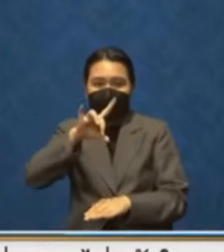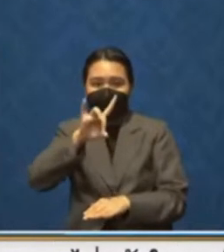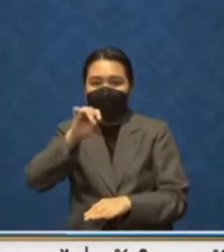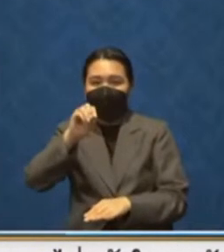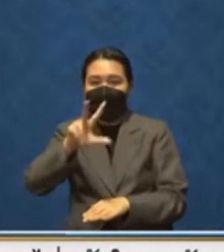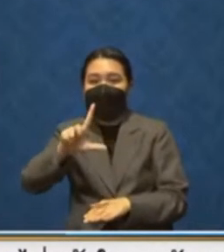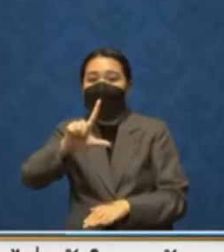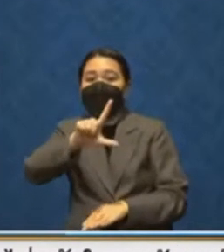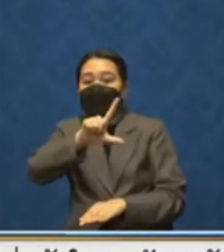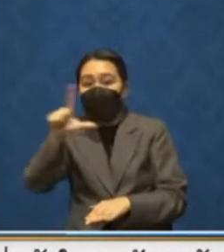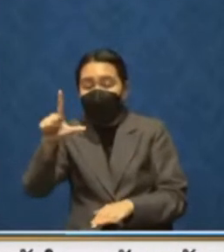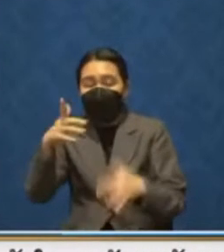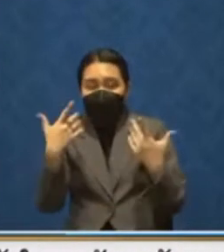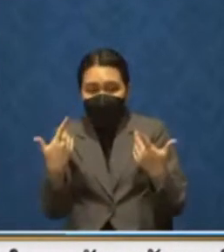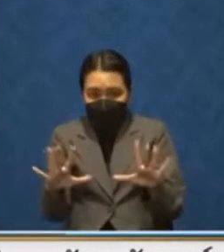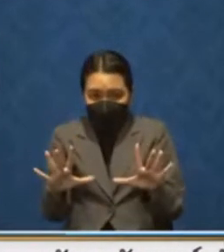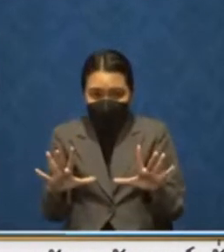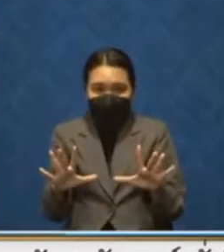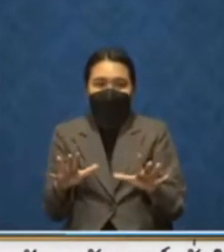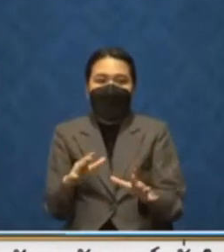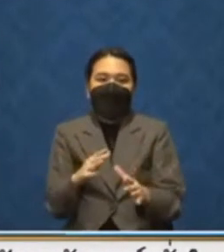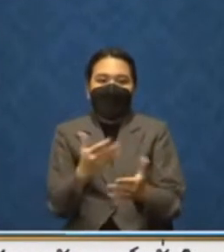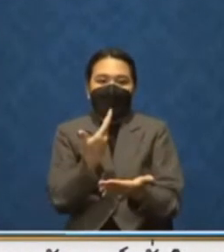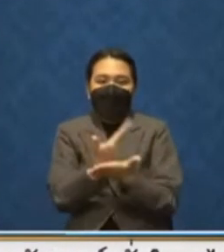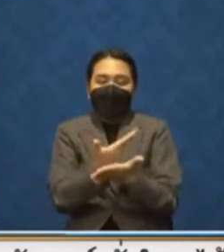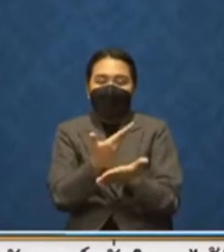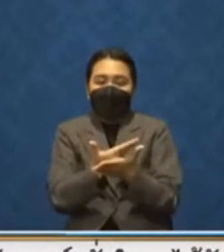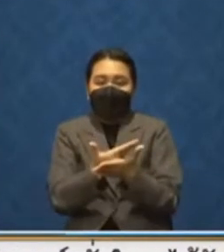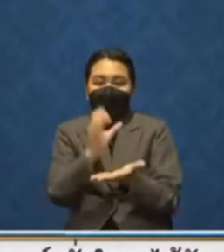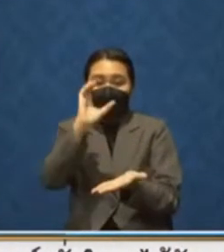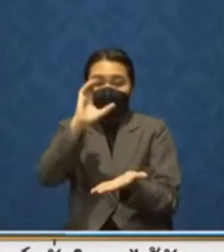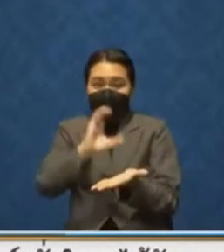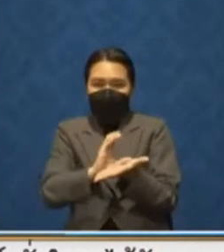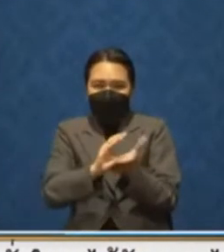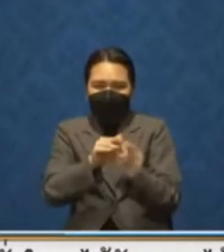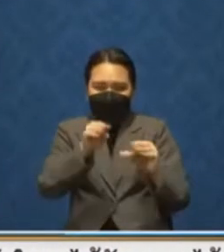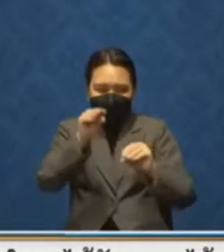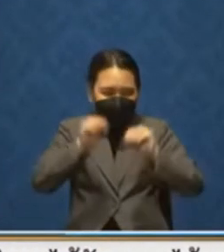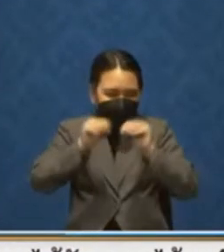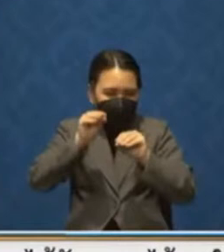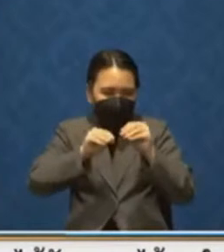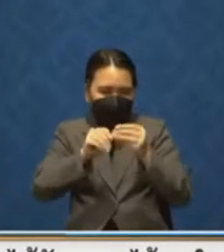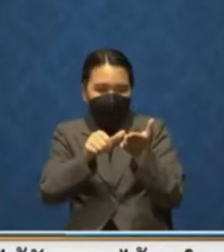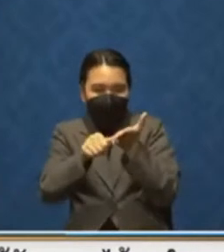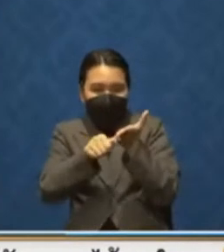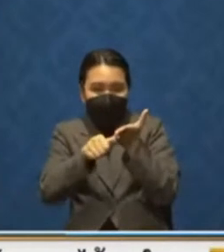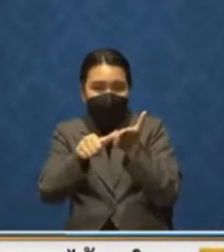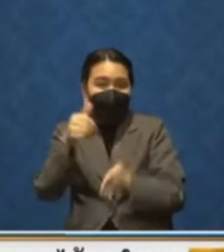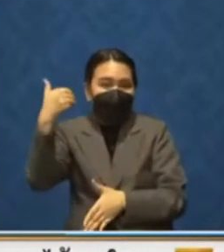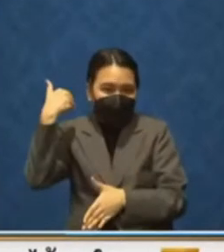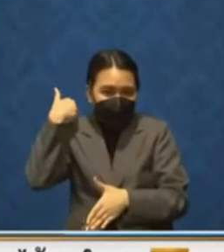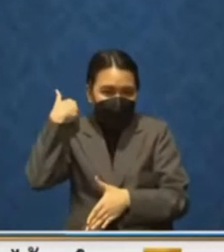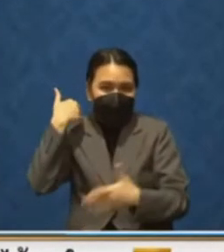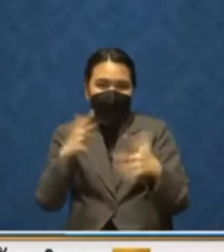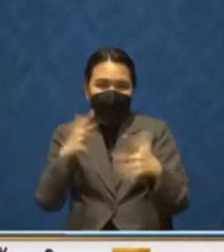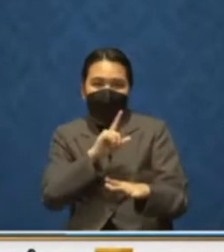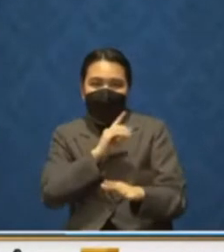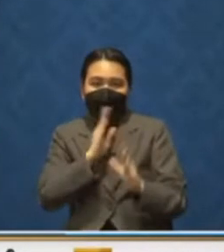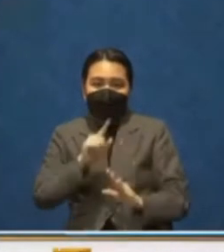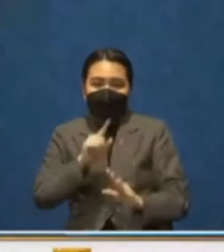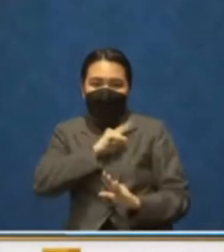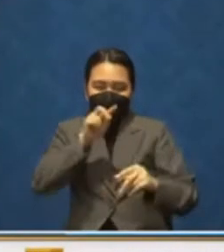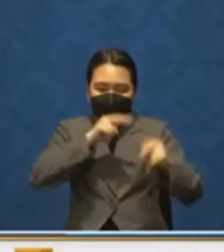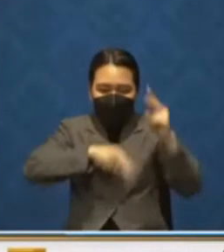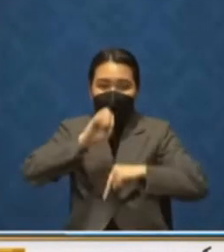แล้วปีการไปแจ้งรถตนนะครับผมไปค้นมาปรากฏว่าผู้ตรวจสอบว่าหมดดีถูกปรับตรี